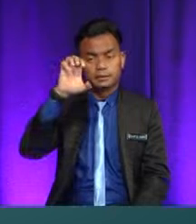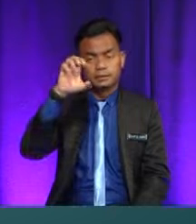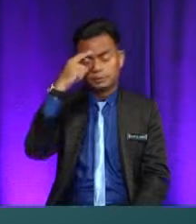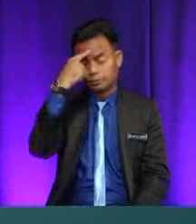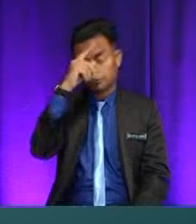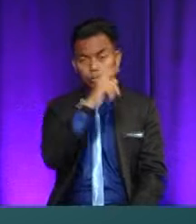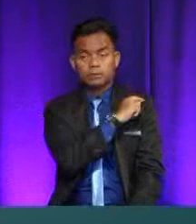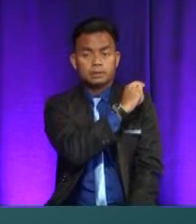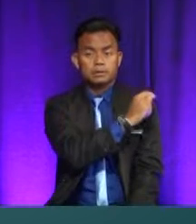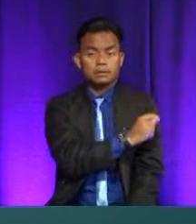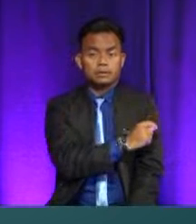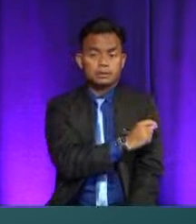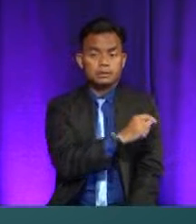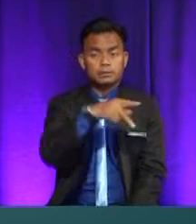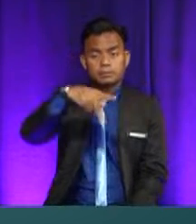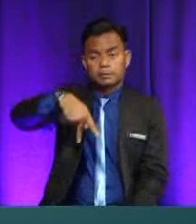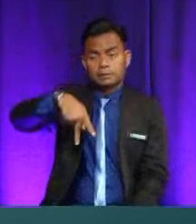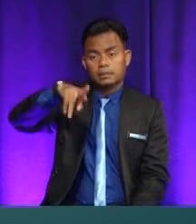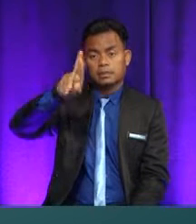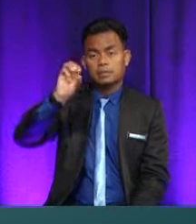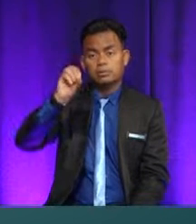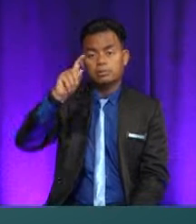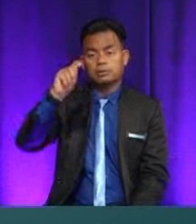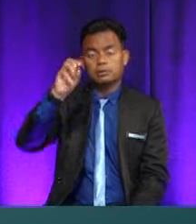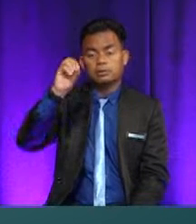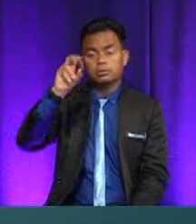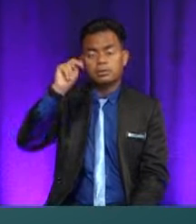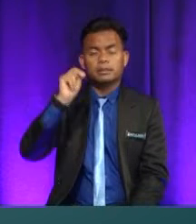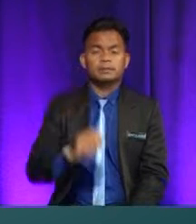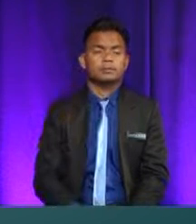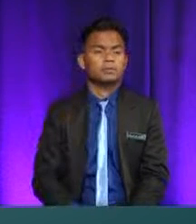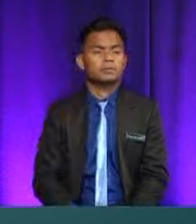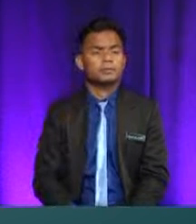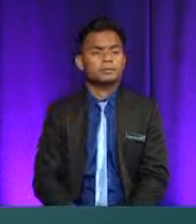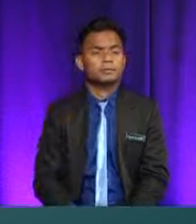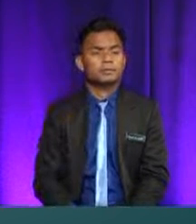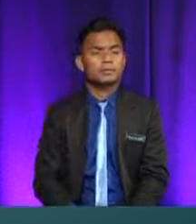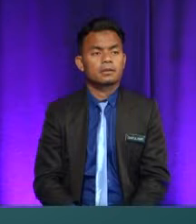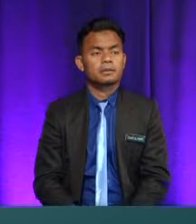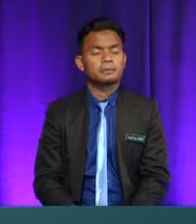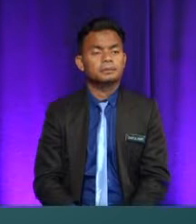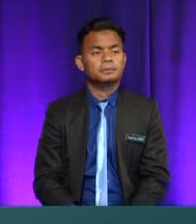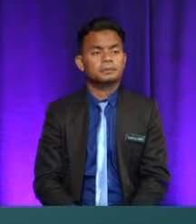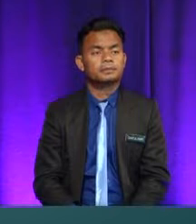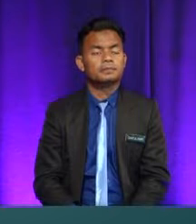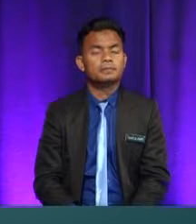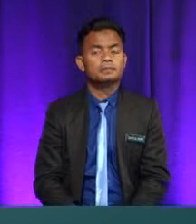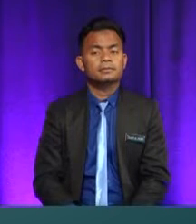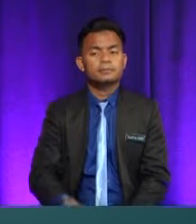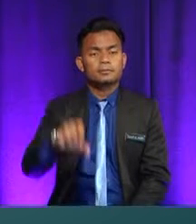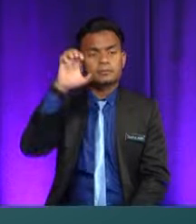foton maksudnya cahayanya datang dia membawa tenaganya sendiri diberikan oleh formulir apa kalinya tadi